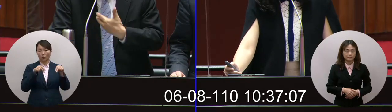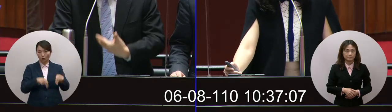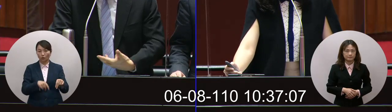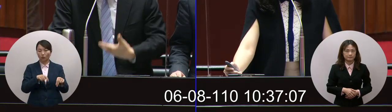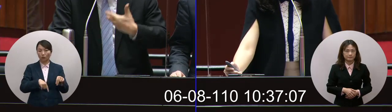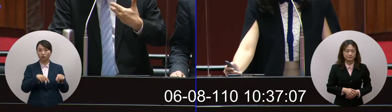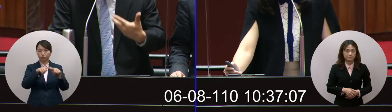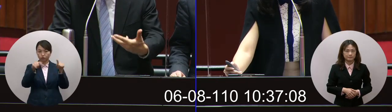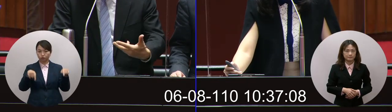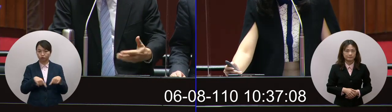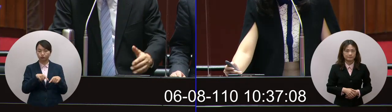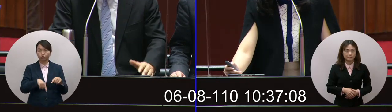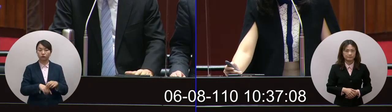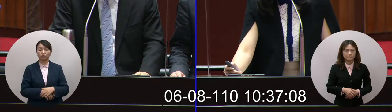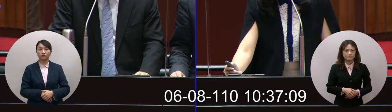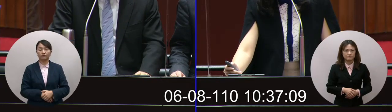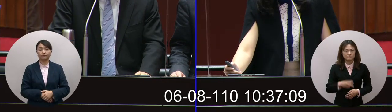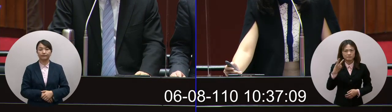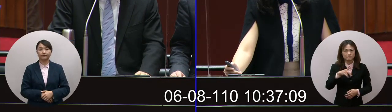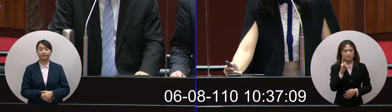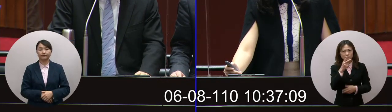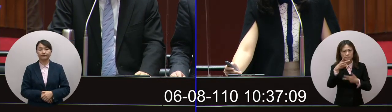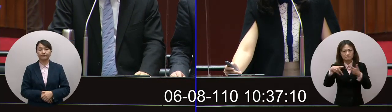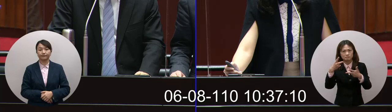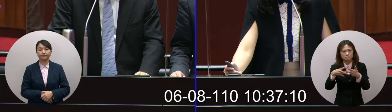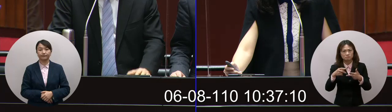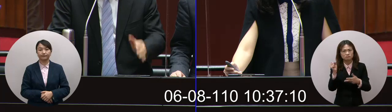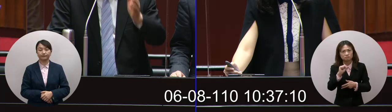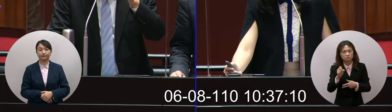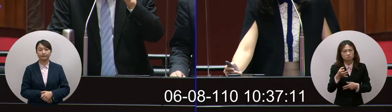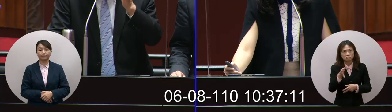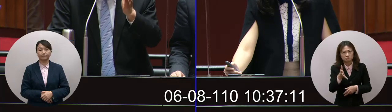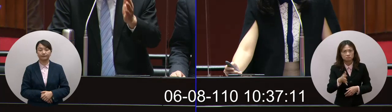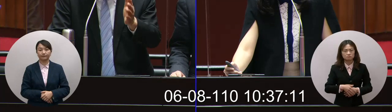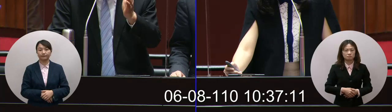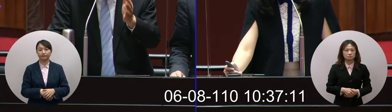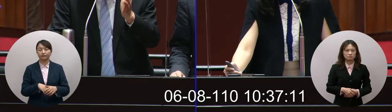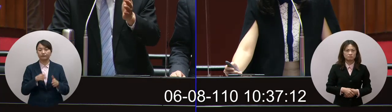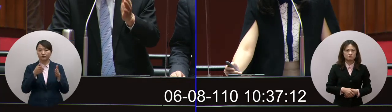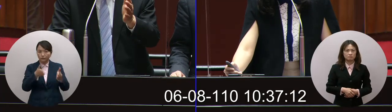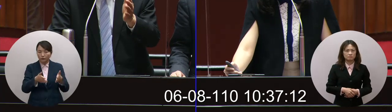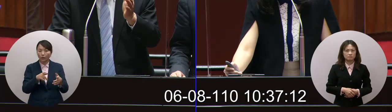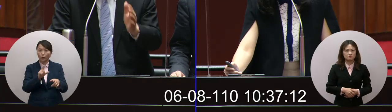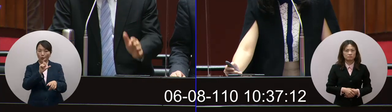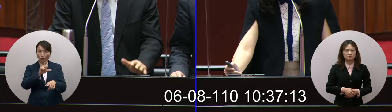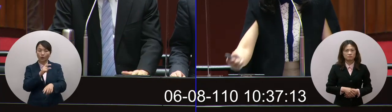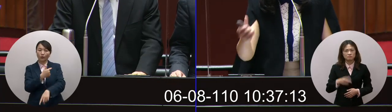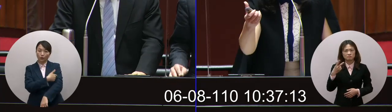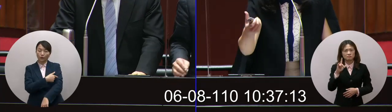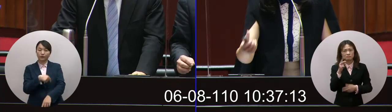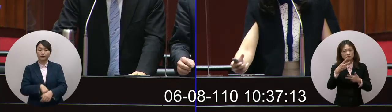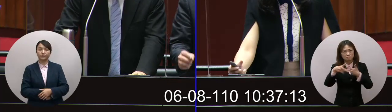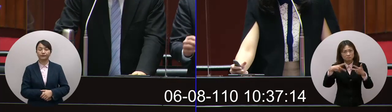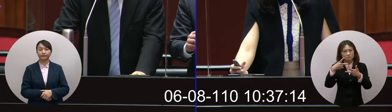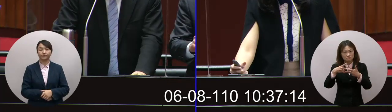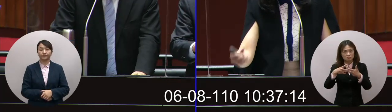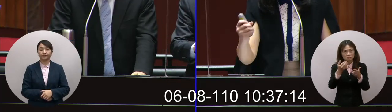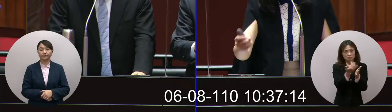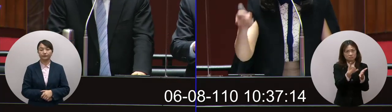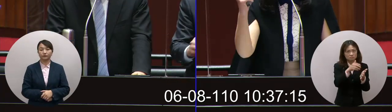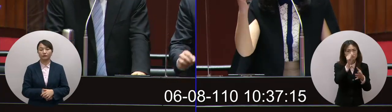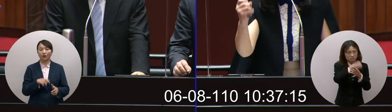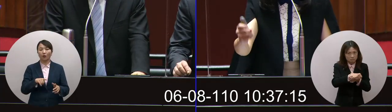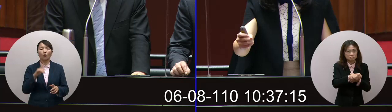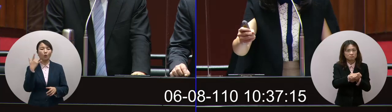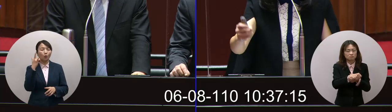上也可以。 啊，多等半个月为什么不行？ 我们对疫苗 多等半个月，你就有预算合理合